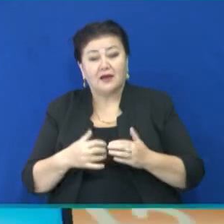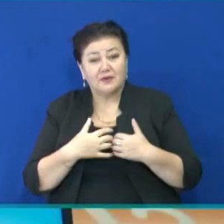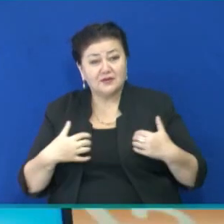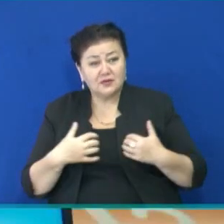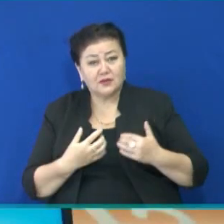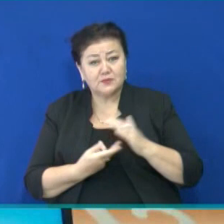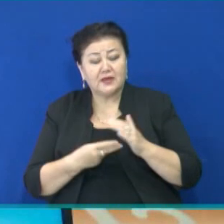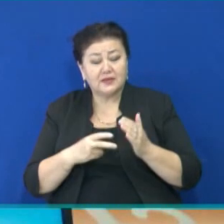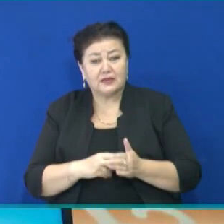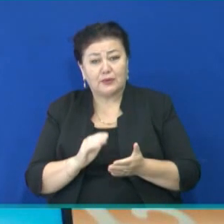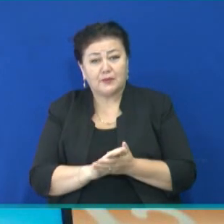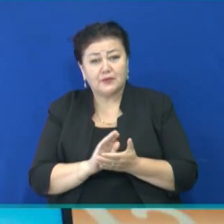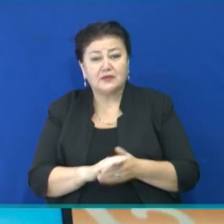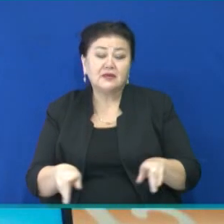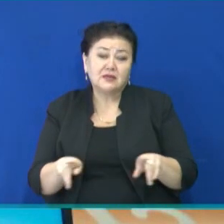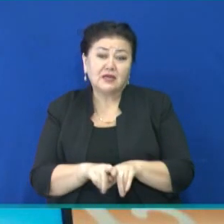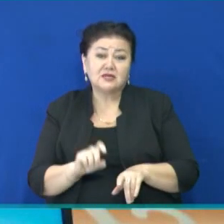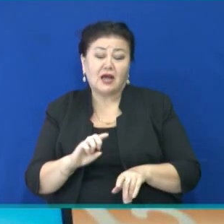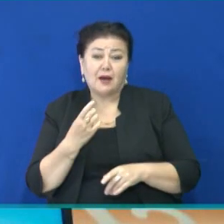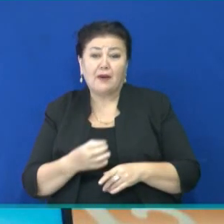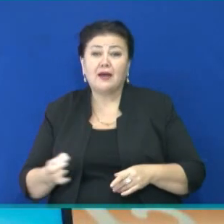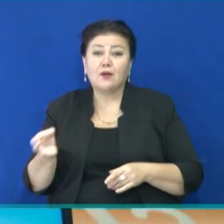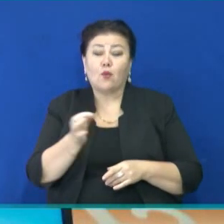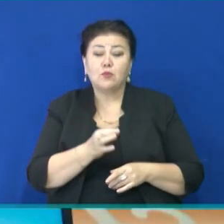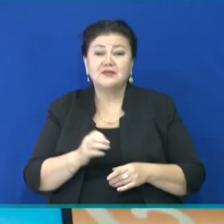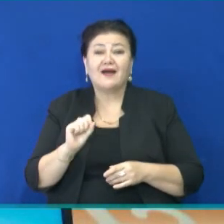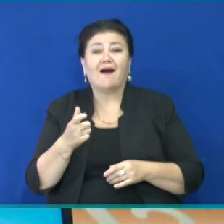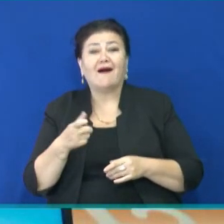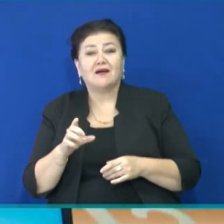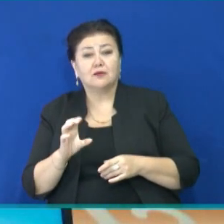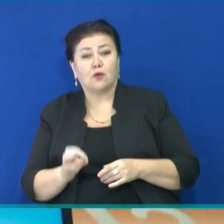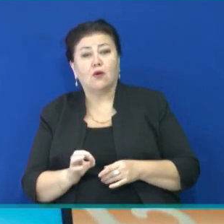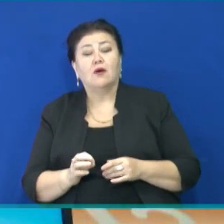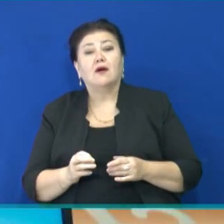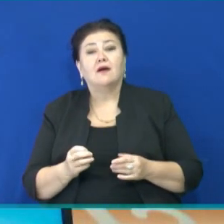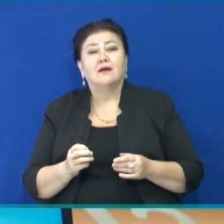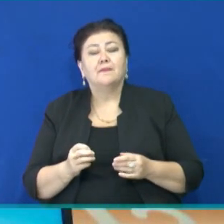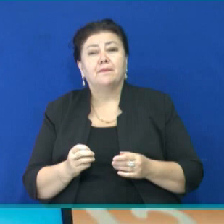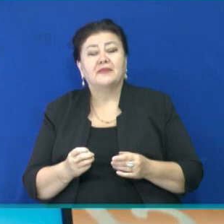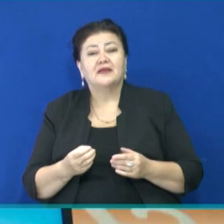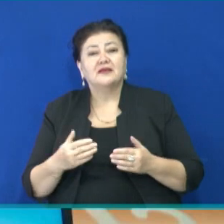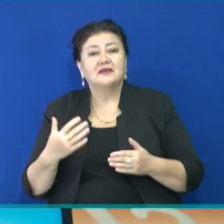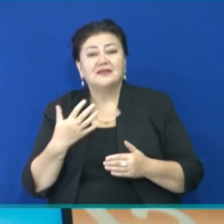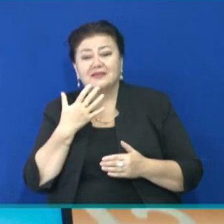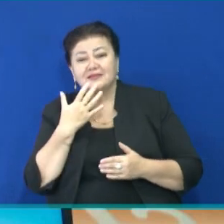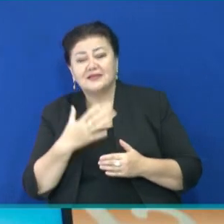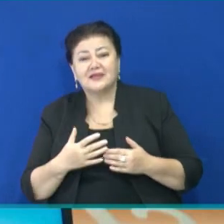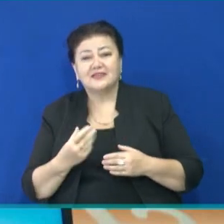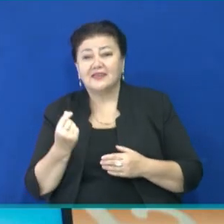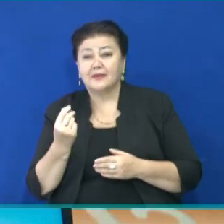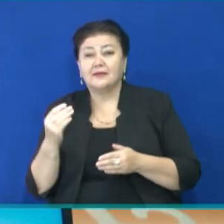жобалар таныстырылды. Сондай-ақ Абай облысында агроөнеркәсіп кешенін дамытуға дайын шетелдік ірі инвесторлар Семей